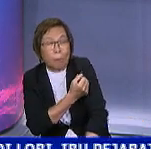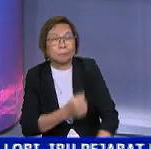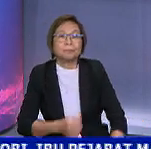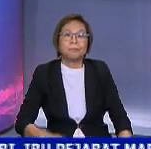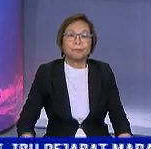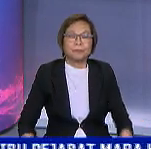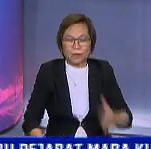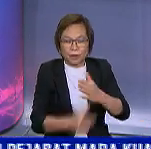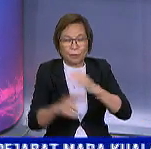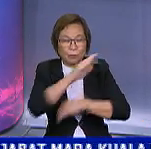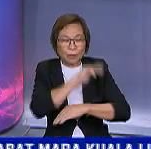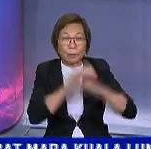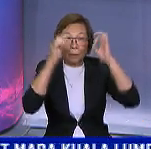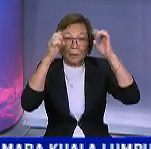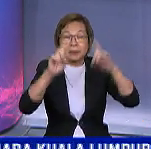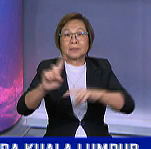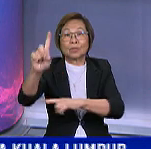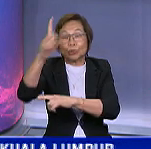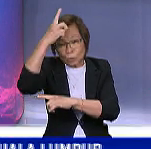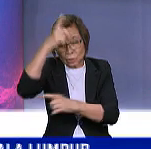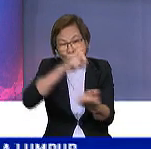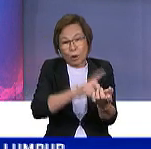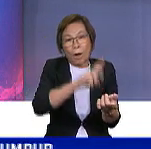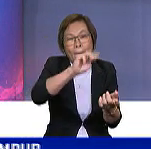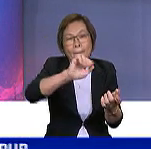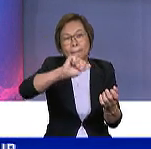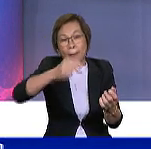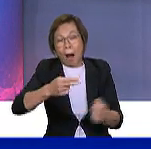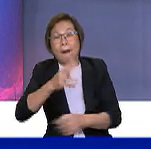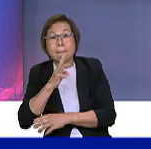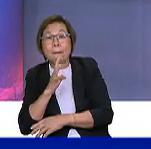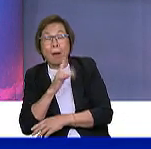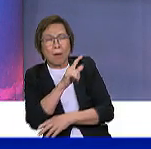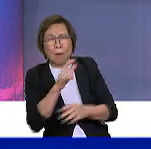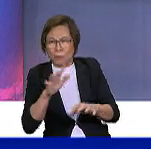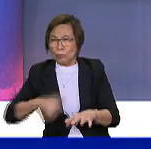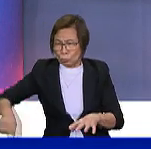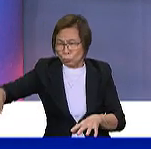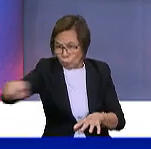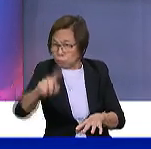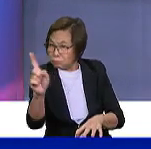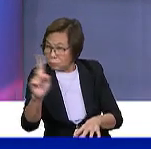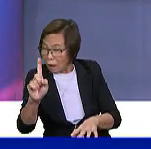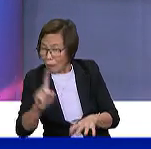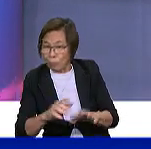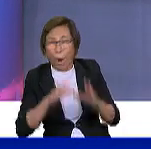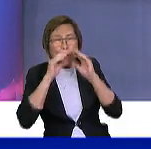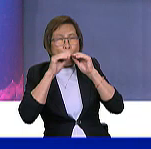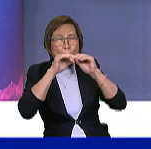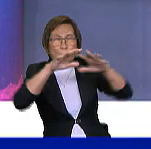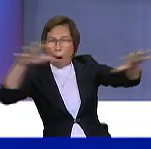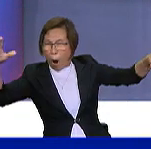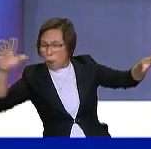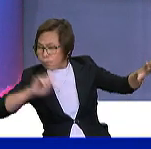COVID-19. Timbalan Menteri Pendidikan 1, Datuk Dr. Ma Hang Soon berkata, orang ramai diminta tidak memperbesarkan perkara